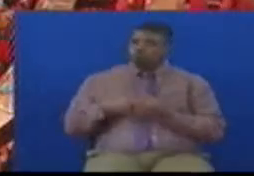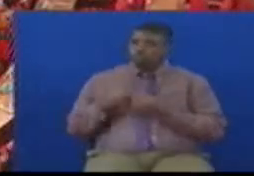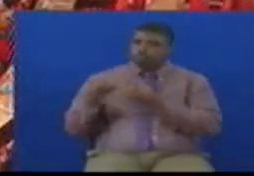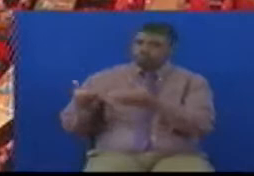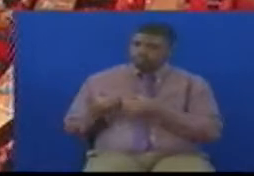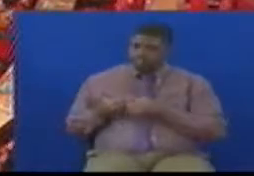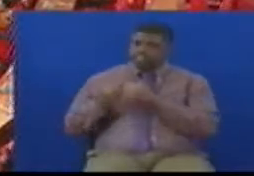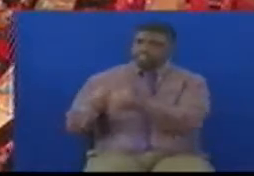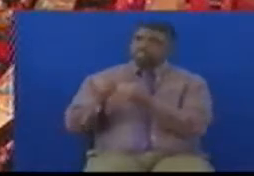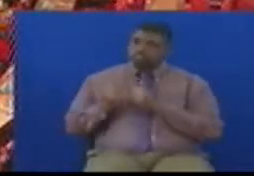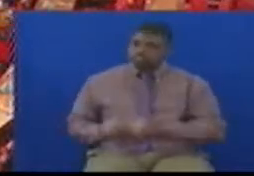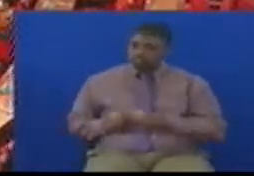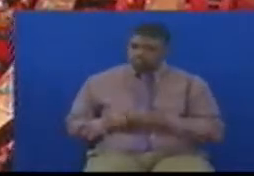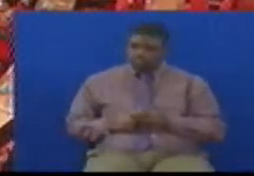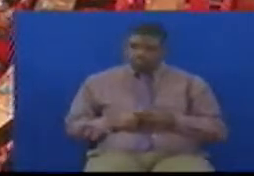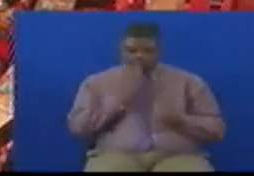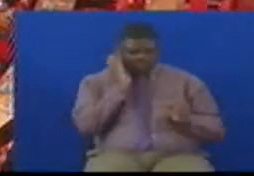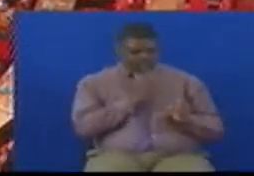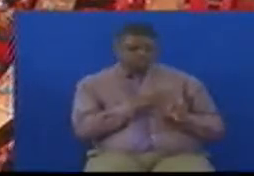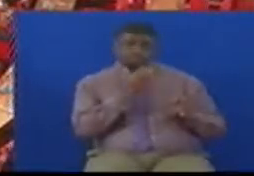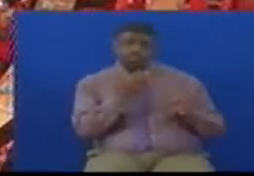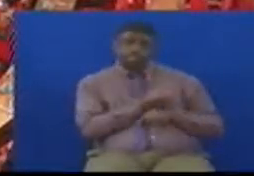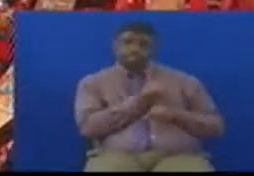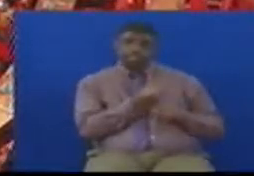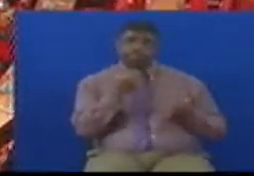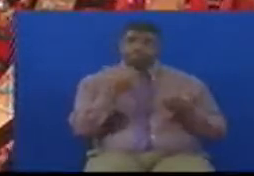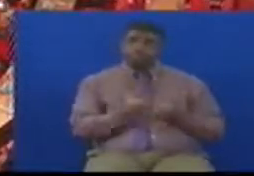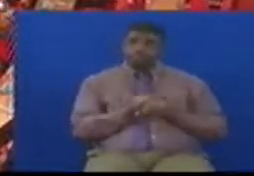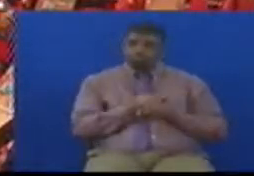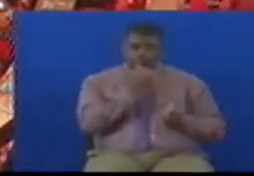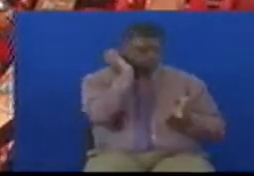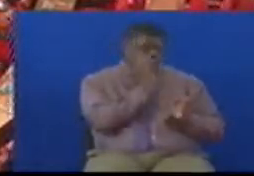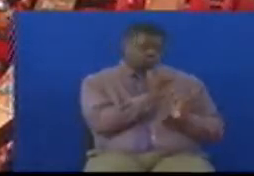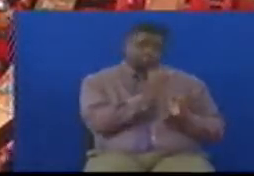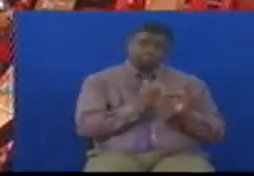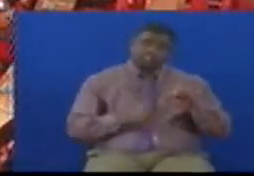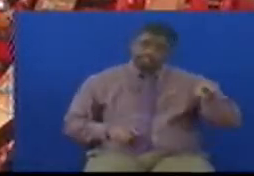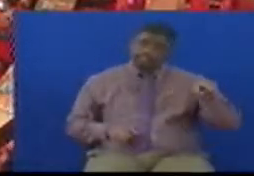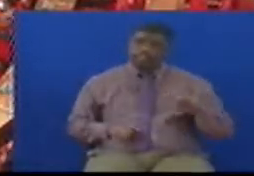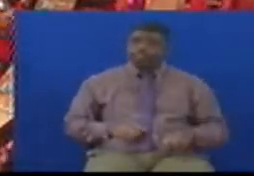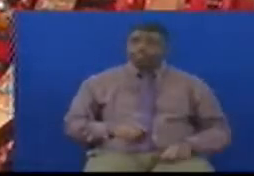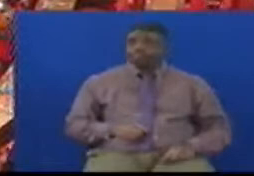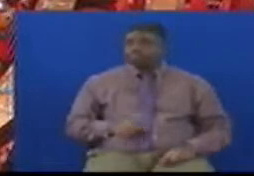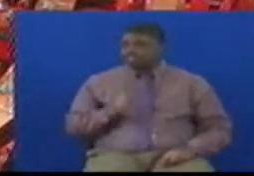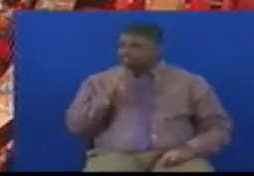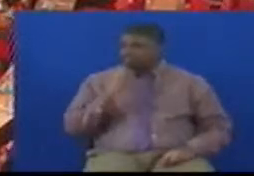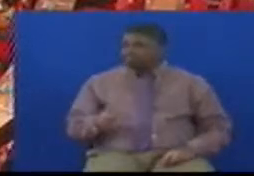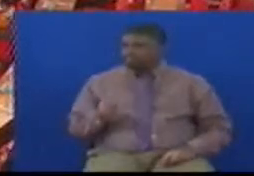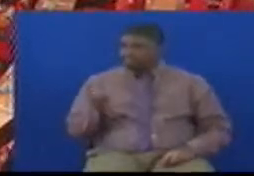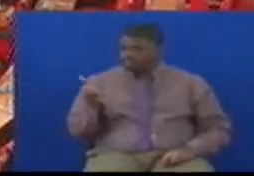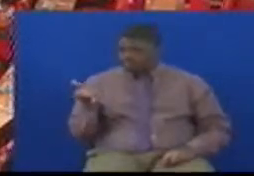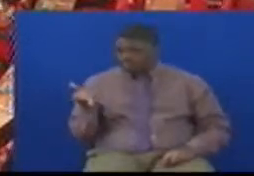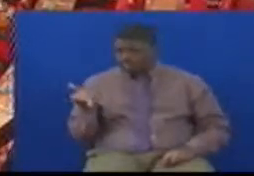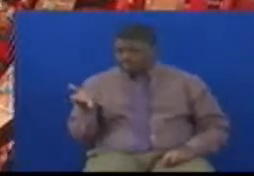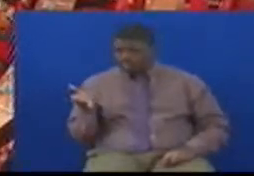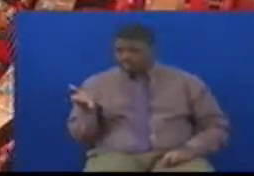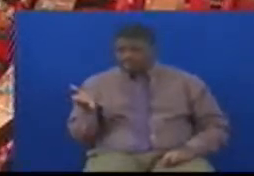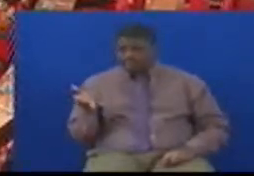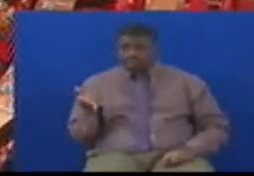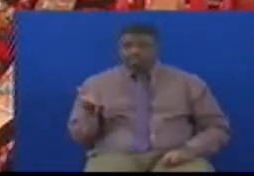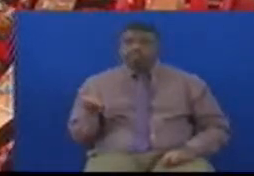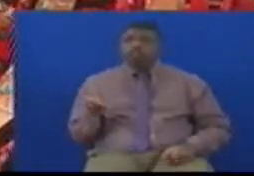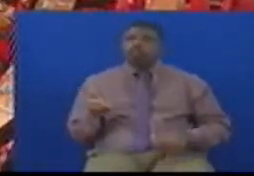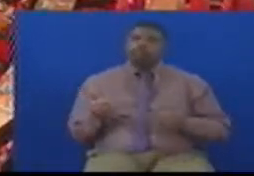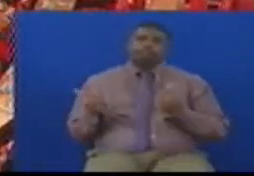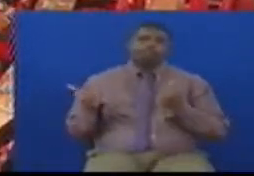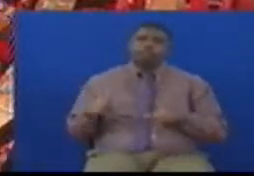kwa uzito unaostahili ili tuweze kupata mapato ambayo tunayakusudia. Lakini Mheshimiwa Spika, bado pia